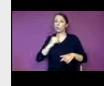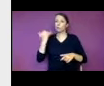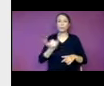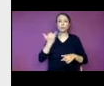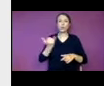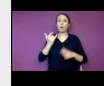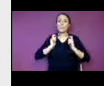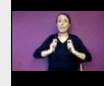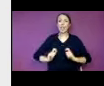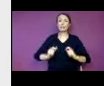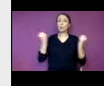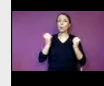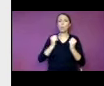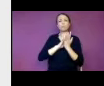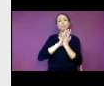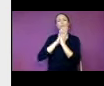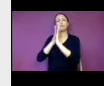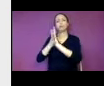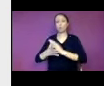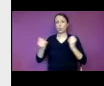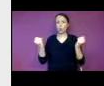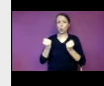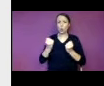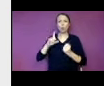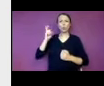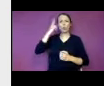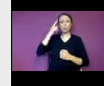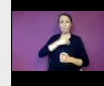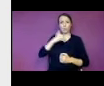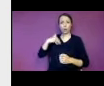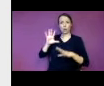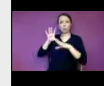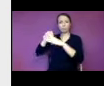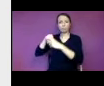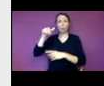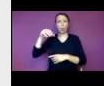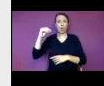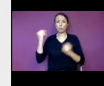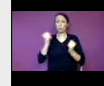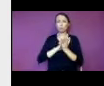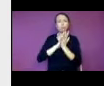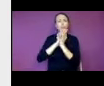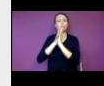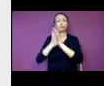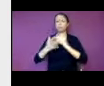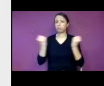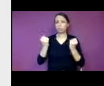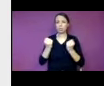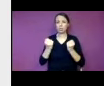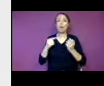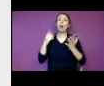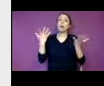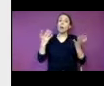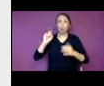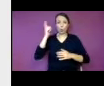w ostatnich latach, szczególnie po wejściu Polski do Unii Europejskiej. I to zmienia na takiej płaszczyźnie